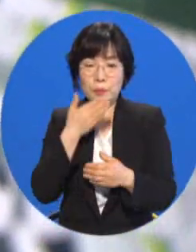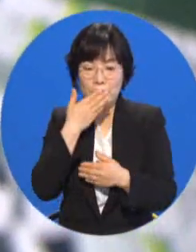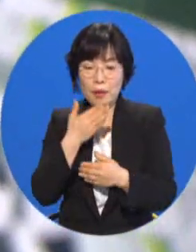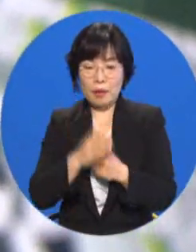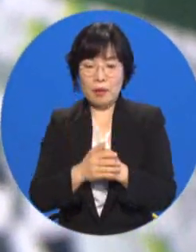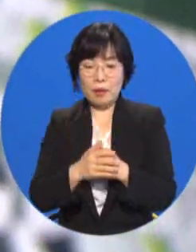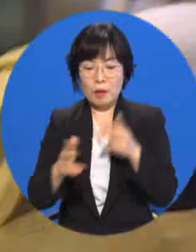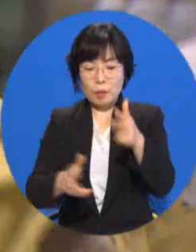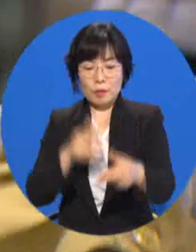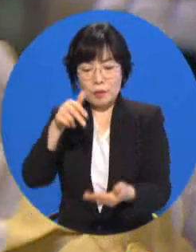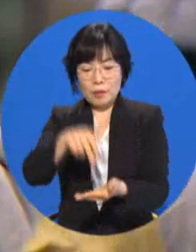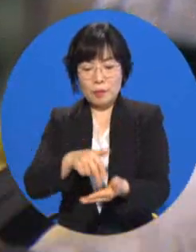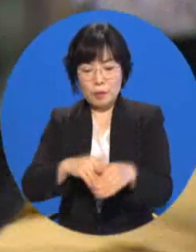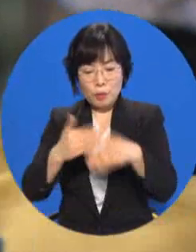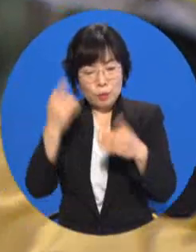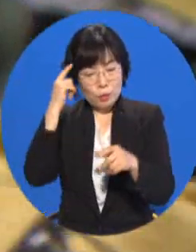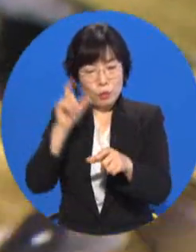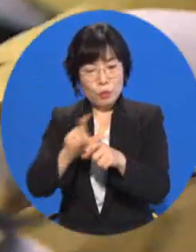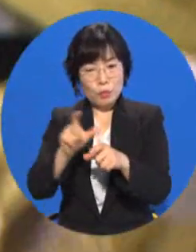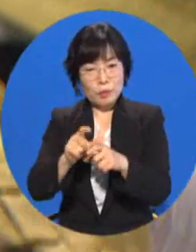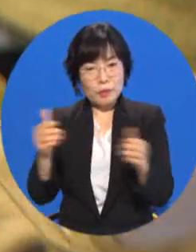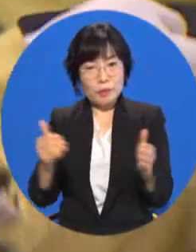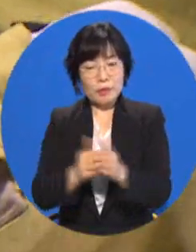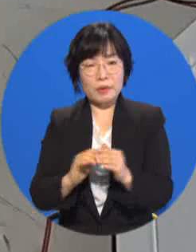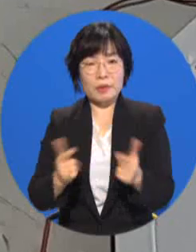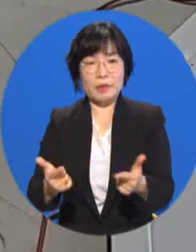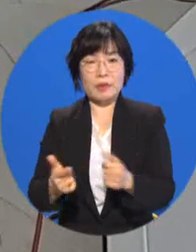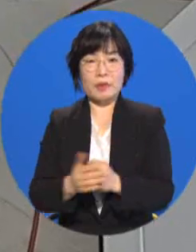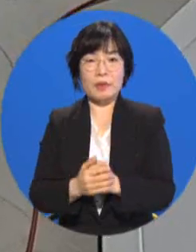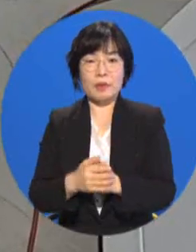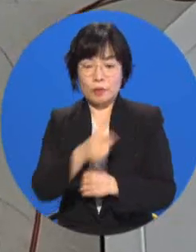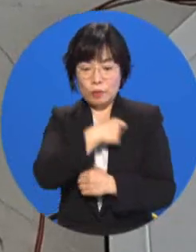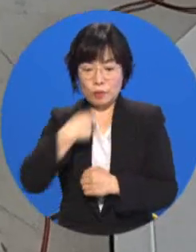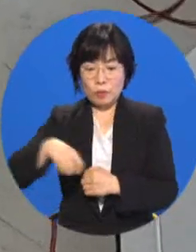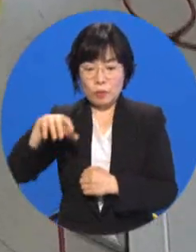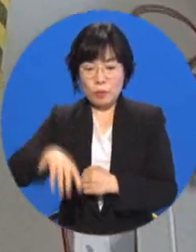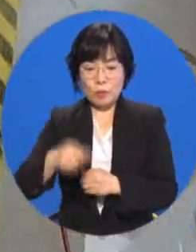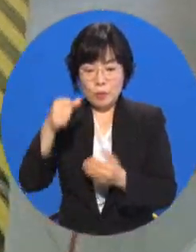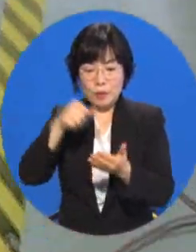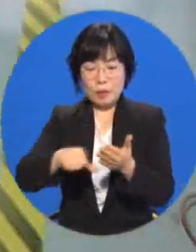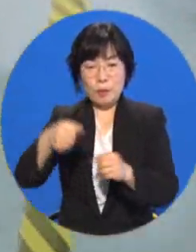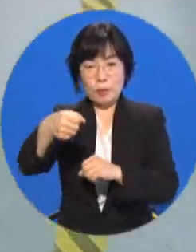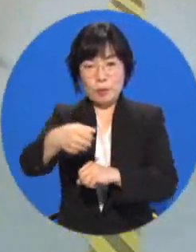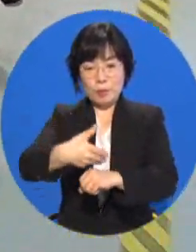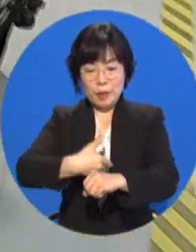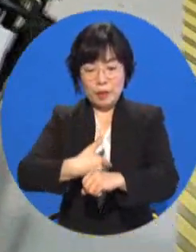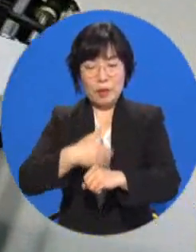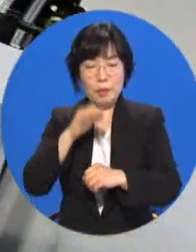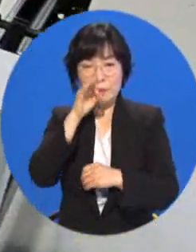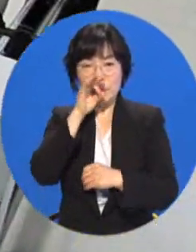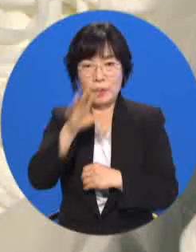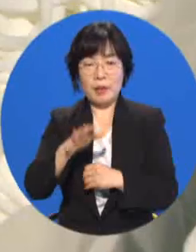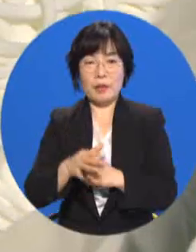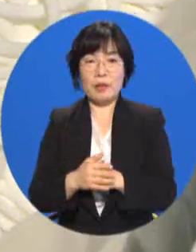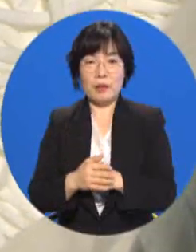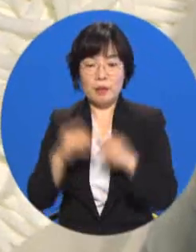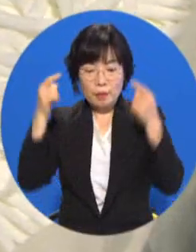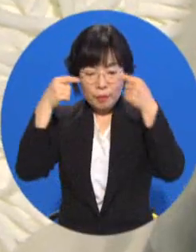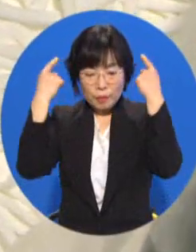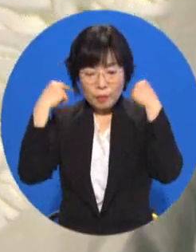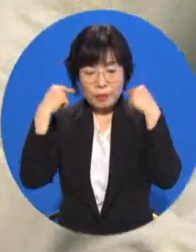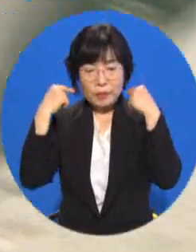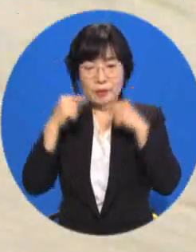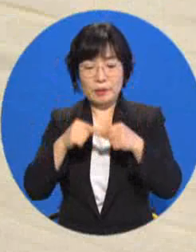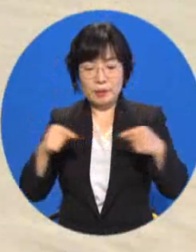마스크 공장이 모든 고민을 다 떨쳐낸 건 아닙니다. 중국 원자재 수입이 불가능해져 하다못해 귀에 거는